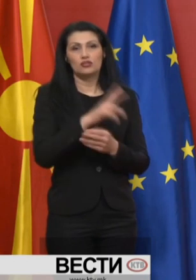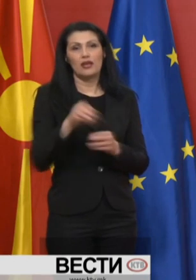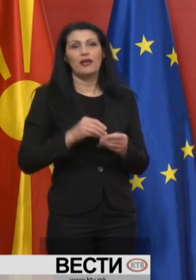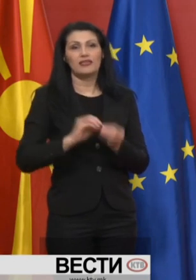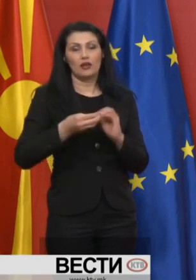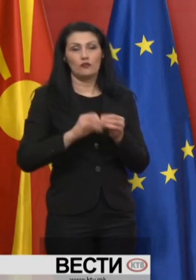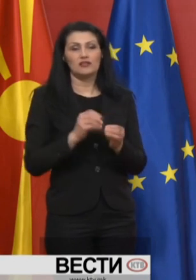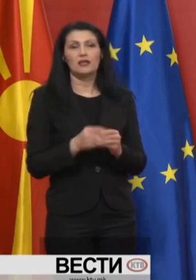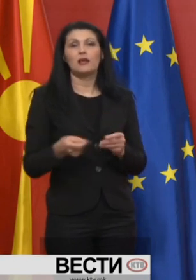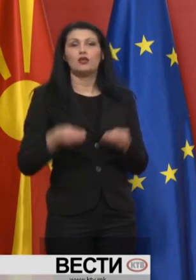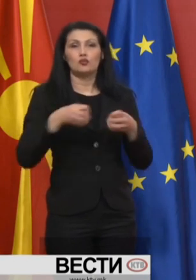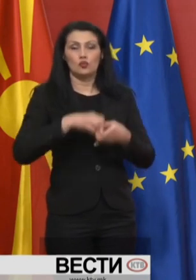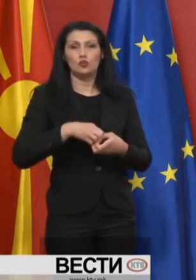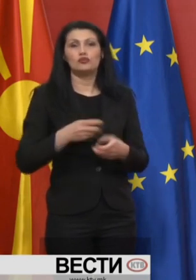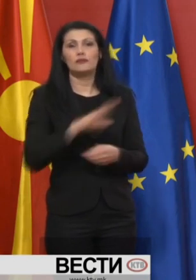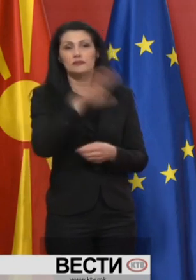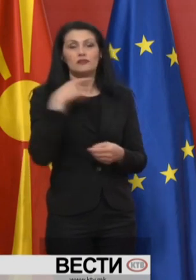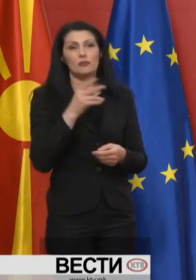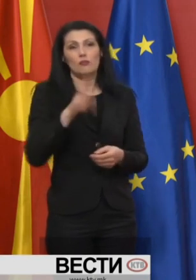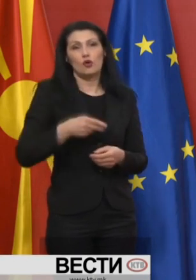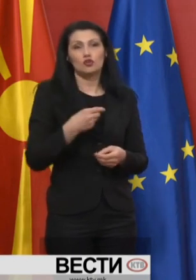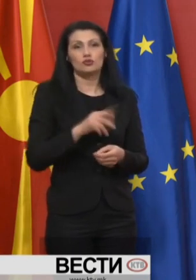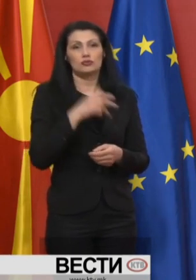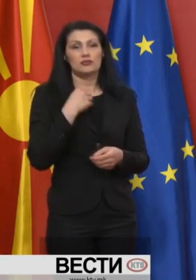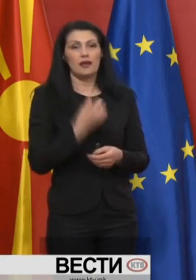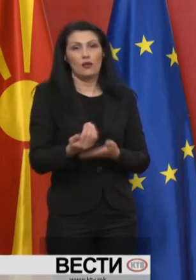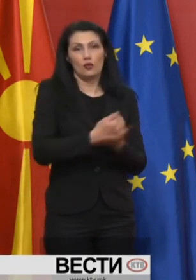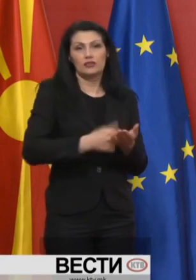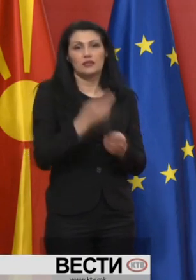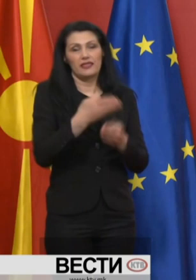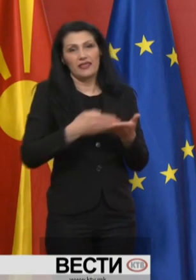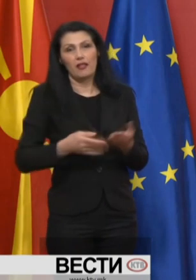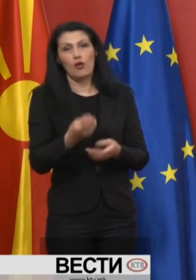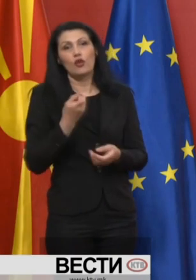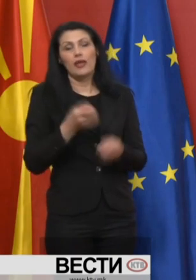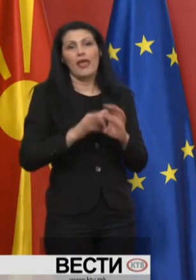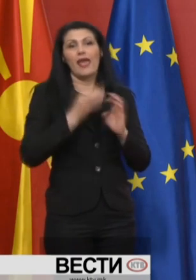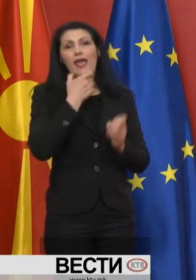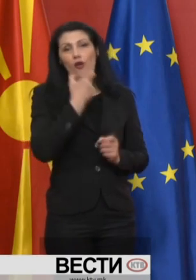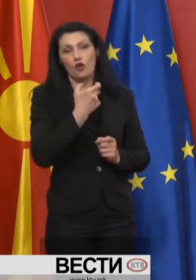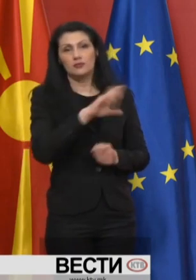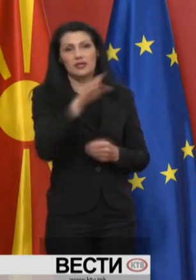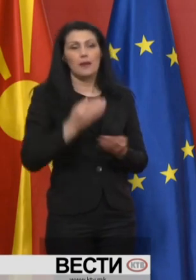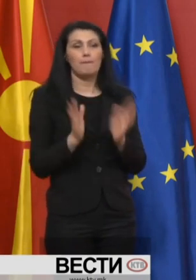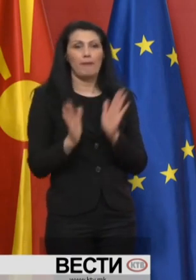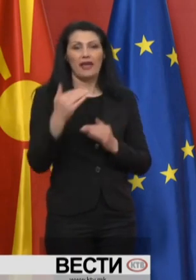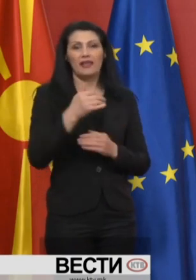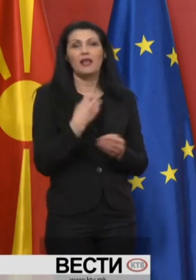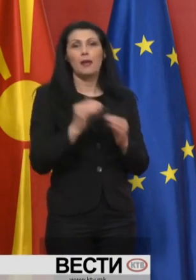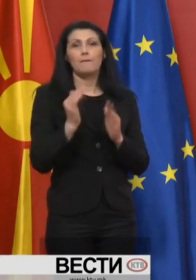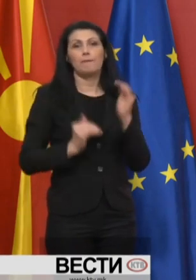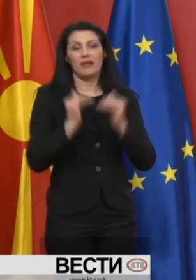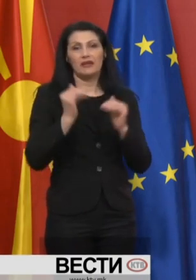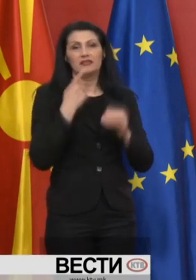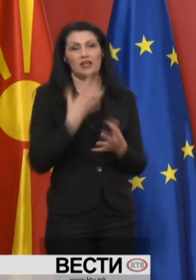друштва, ќе имаат можност да користат и дел од економскиот пакет мерки како